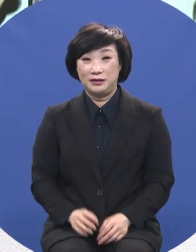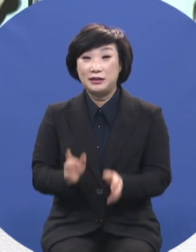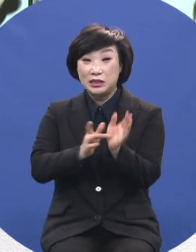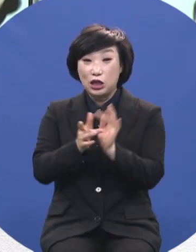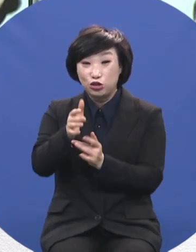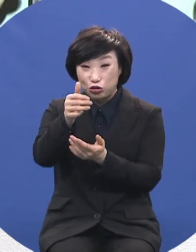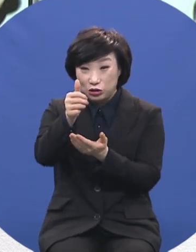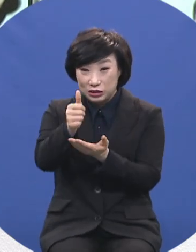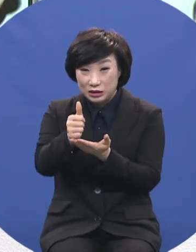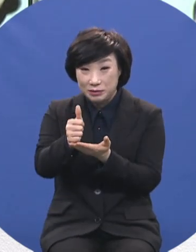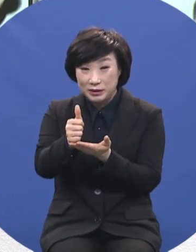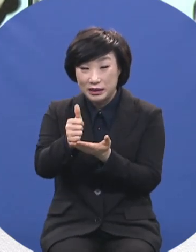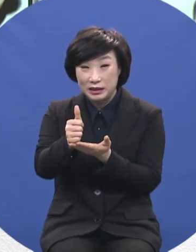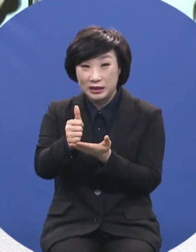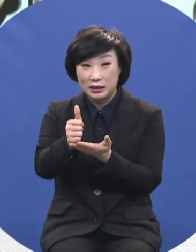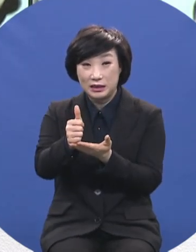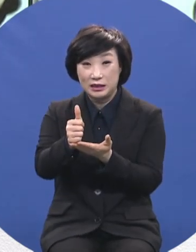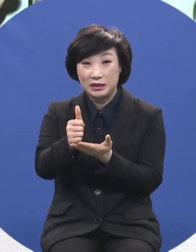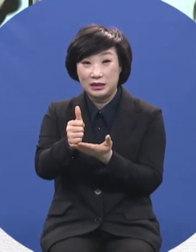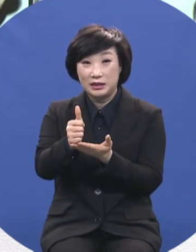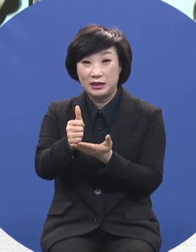예수께서